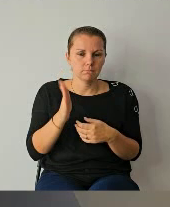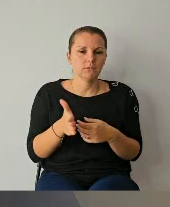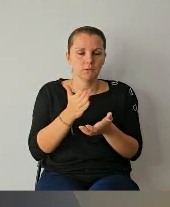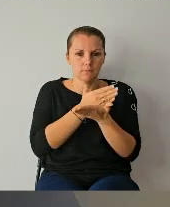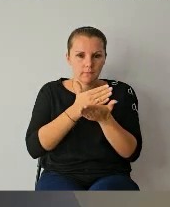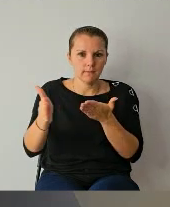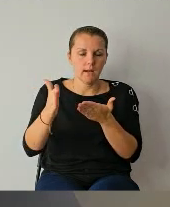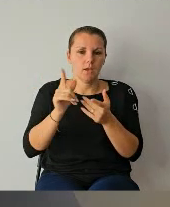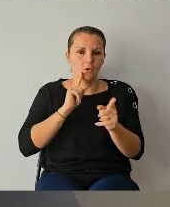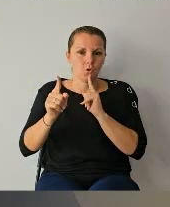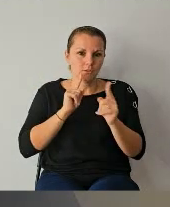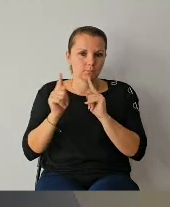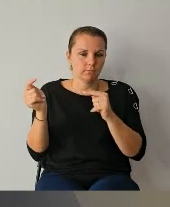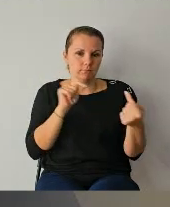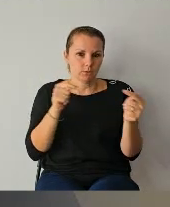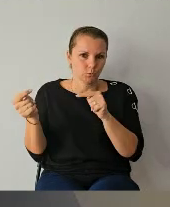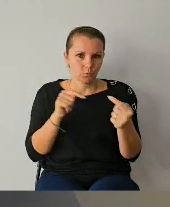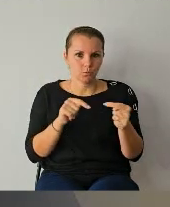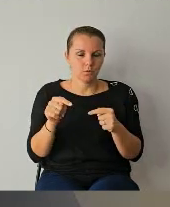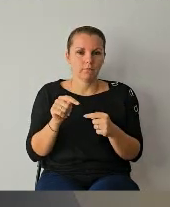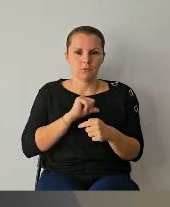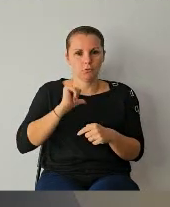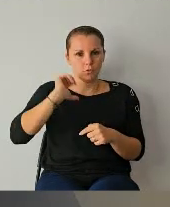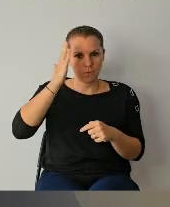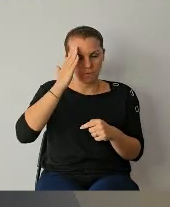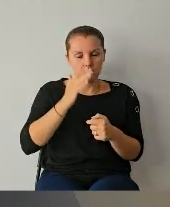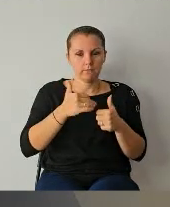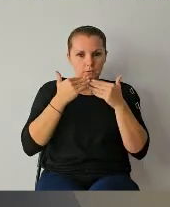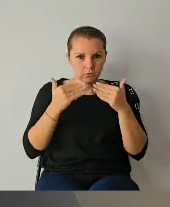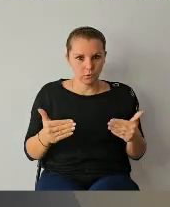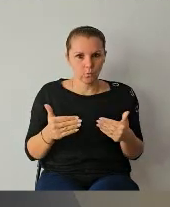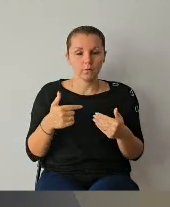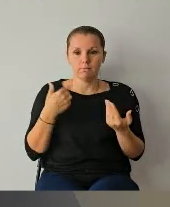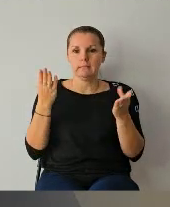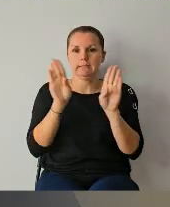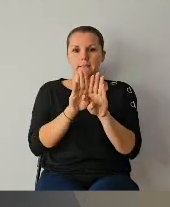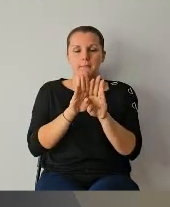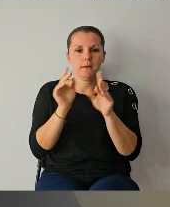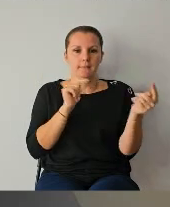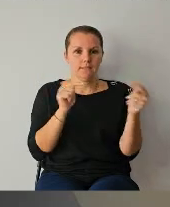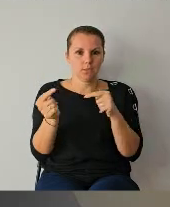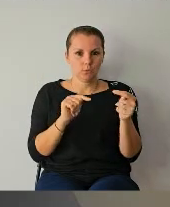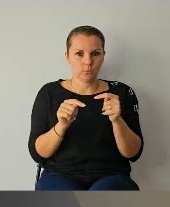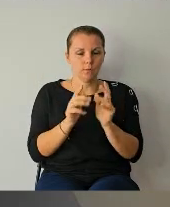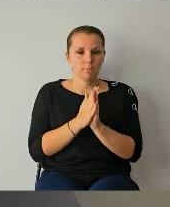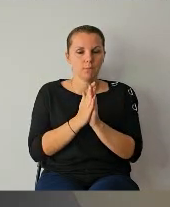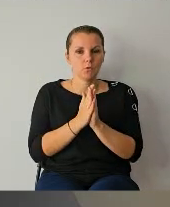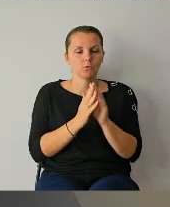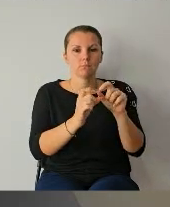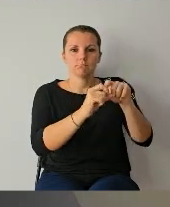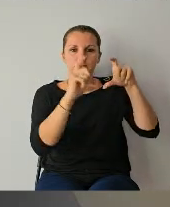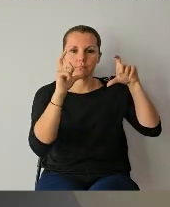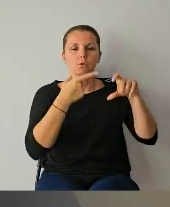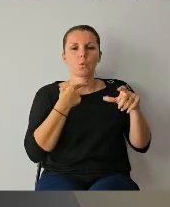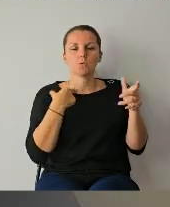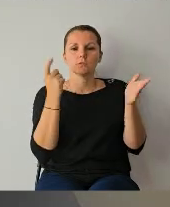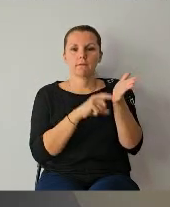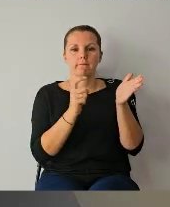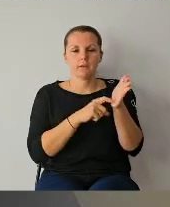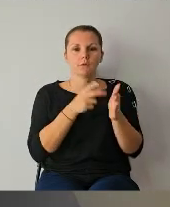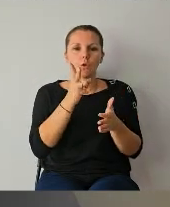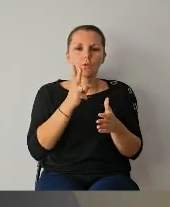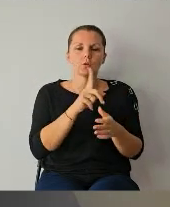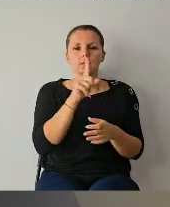tym rozmawiać i dowiadywać się. Dziękuję. Dziękuję. Zamykam dyskusję. Bardzo proszę panel do głosowania. Kto